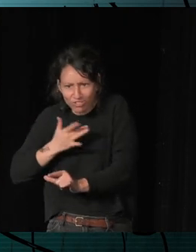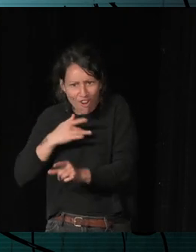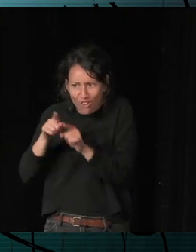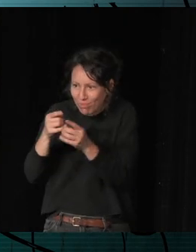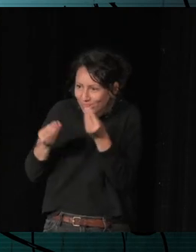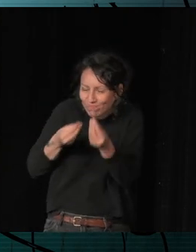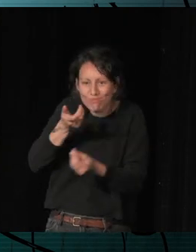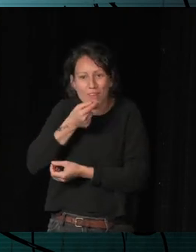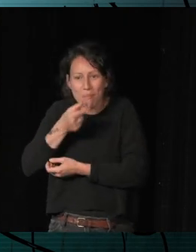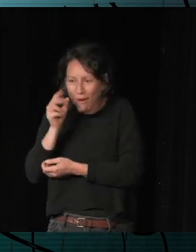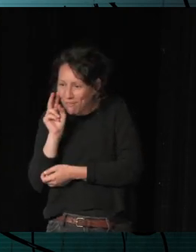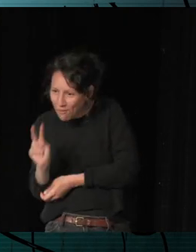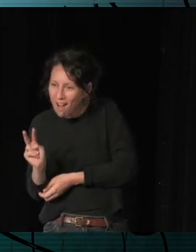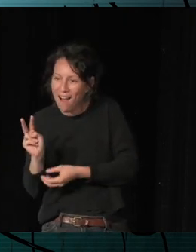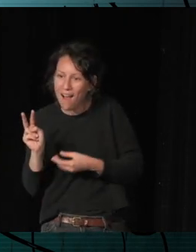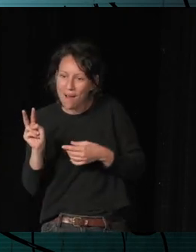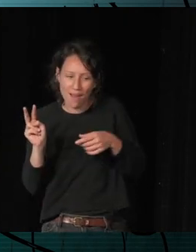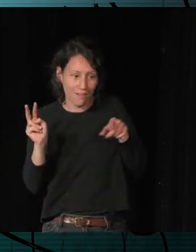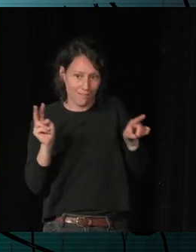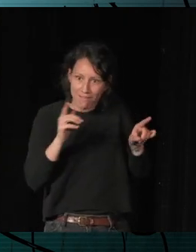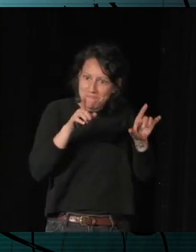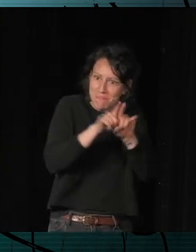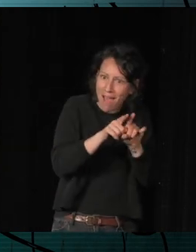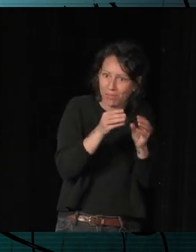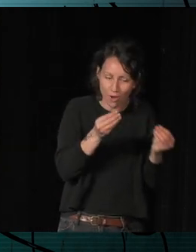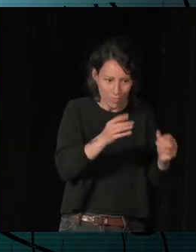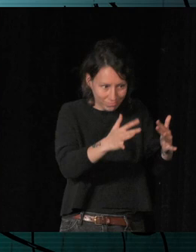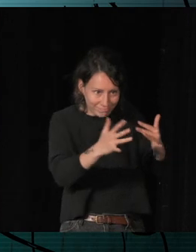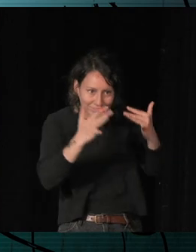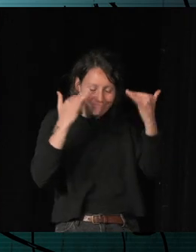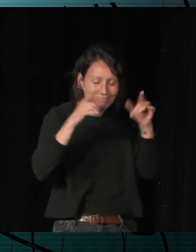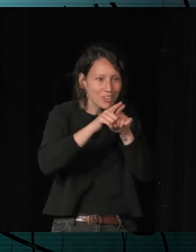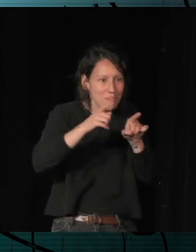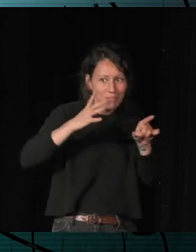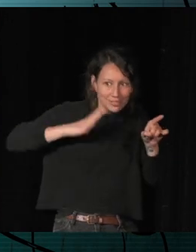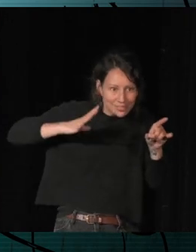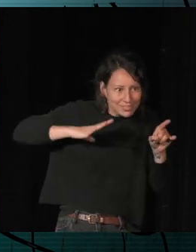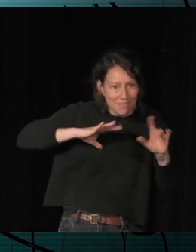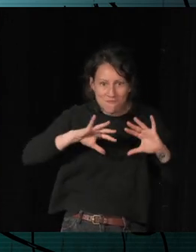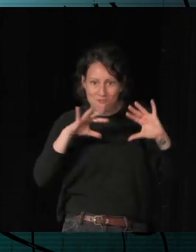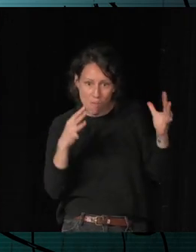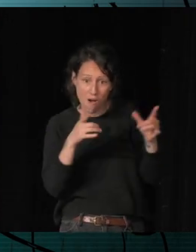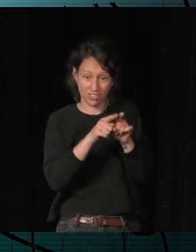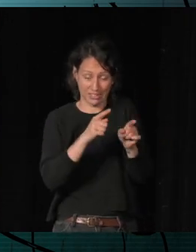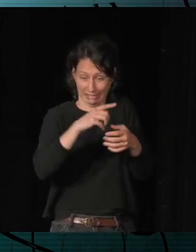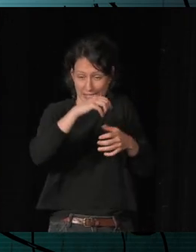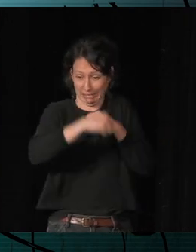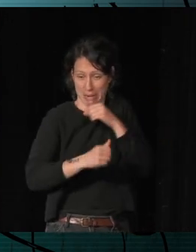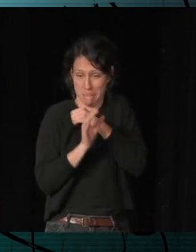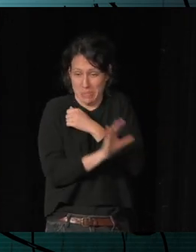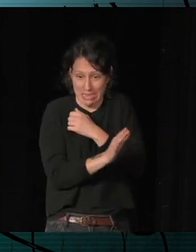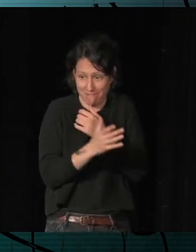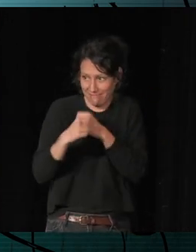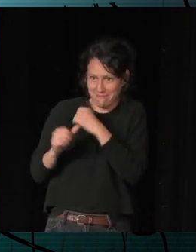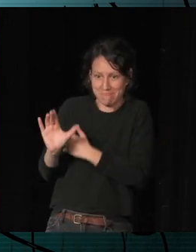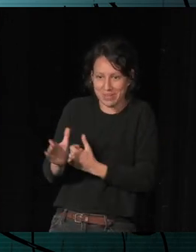témoin aussi de de d'une certaine mise en scène et d'une certaine volonté de mettre en scène et puis d'une certaine expressivité mais là tu mets le doigt sur quelque chose